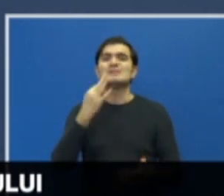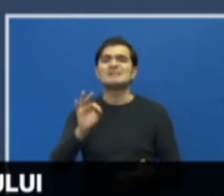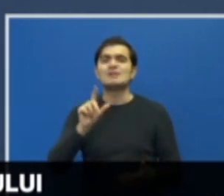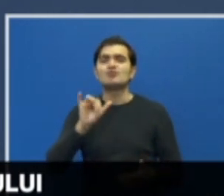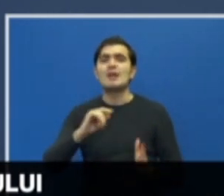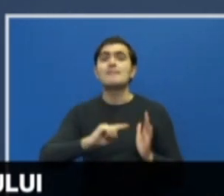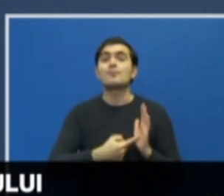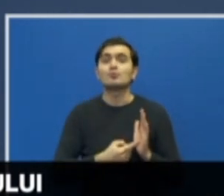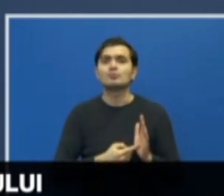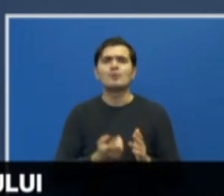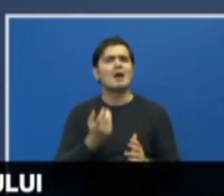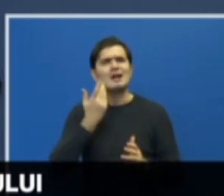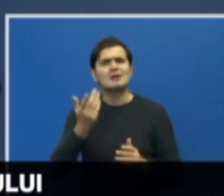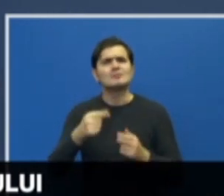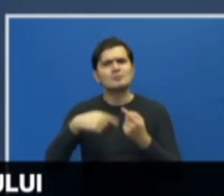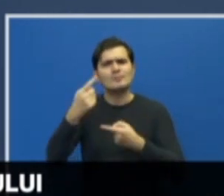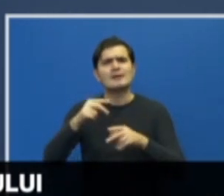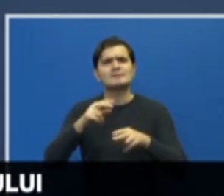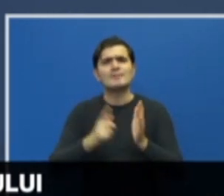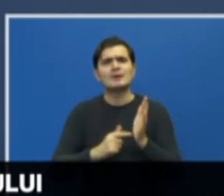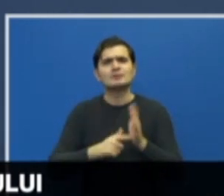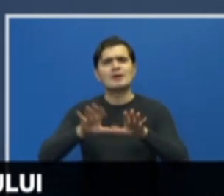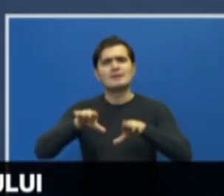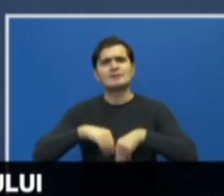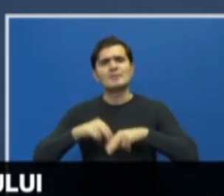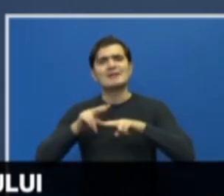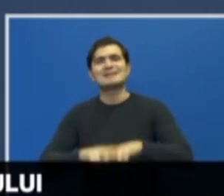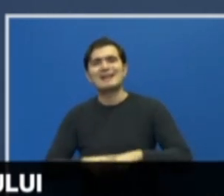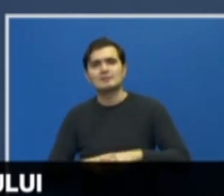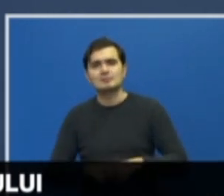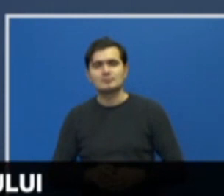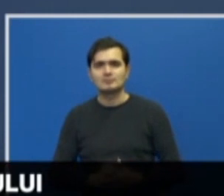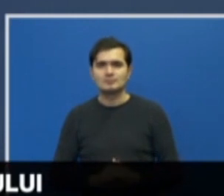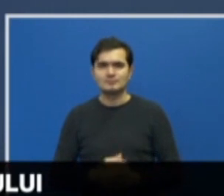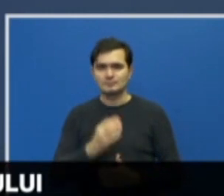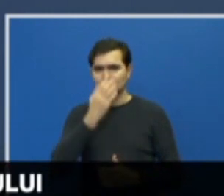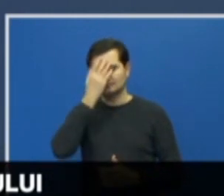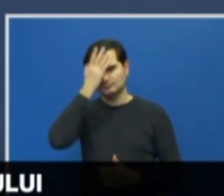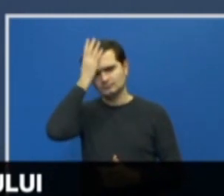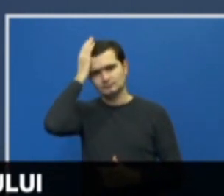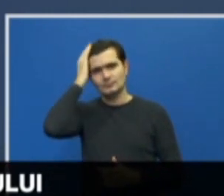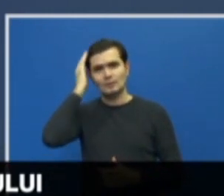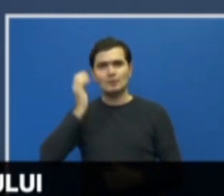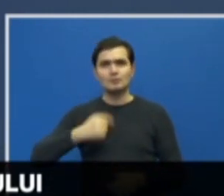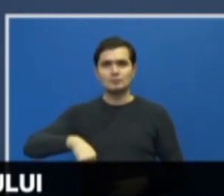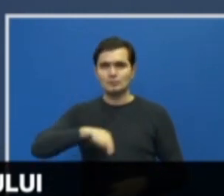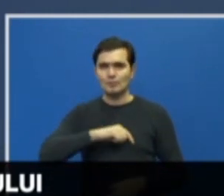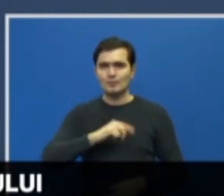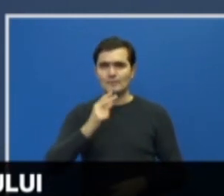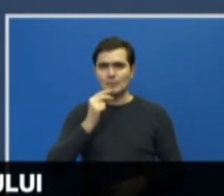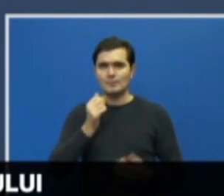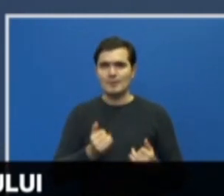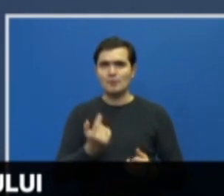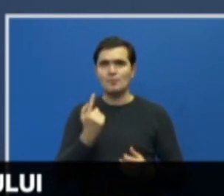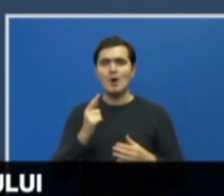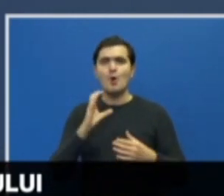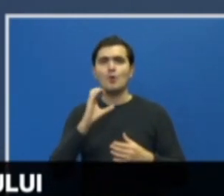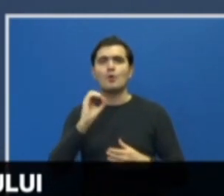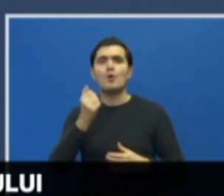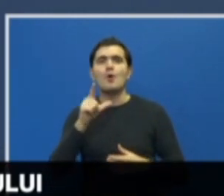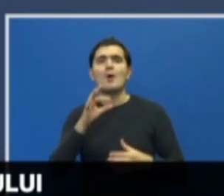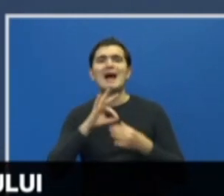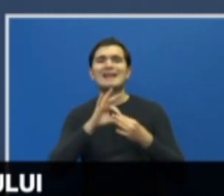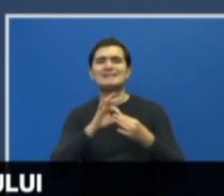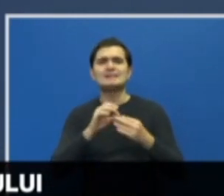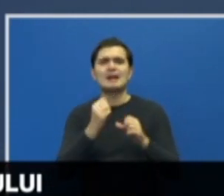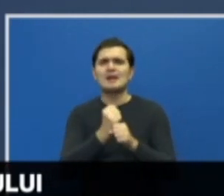primească pensionarii și restul? Noi vorbim acum de o coaliție formată din mai multe partide, dar